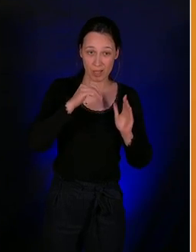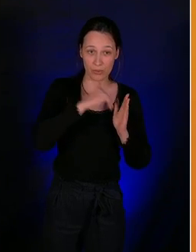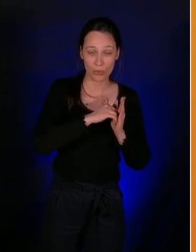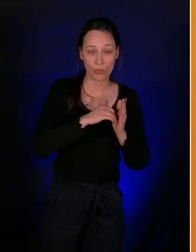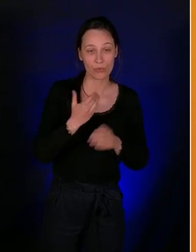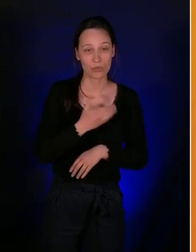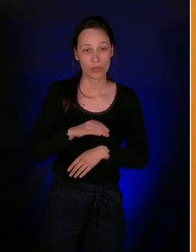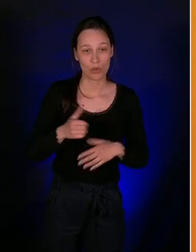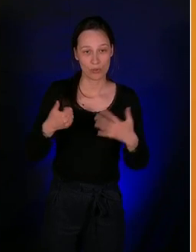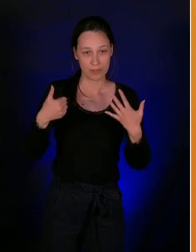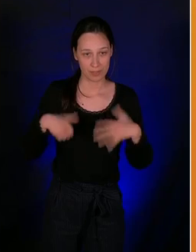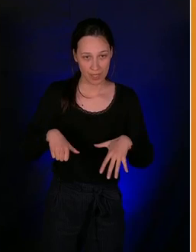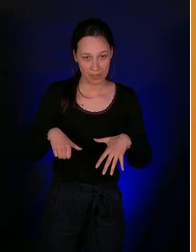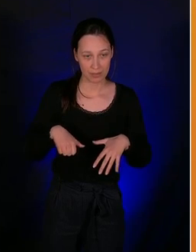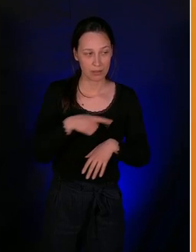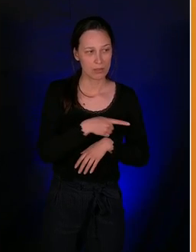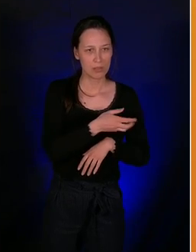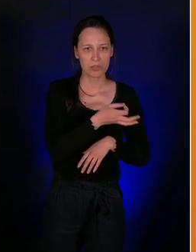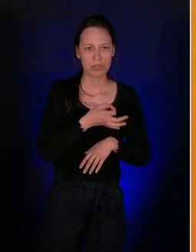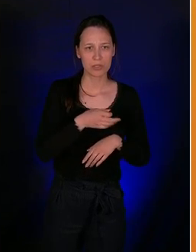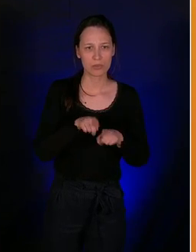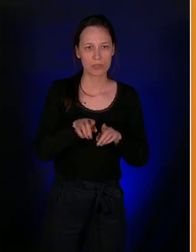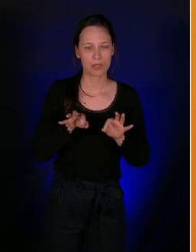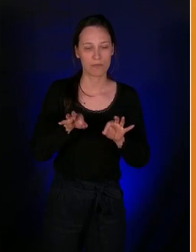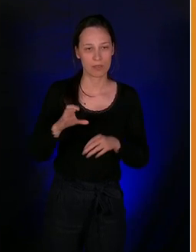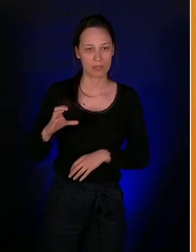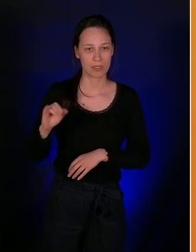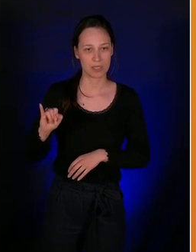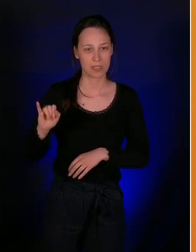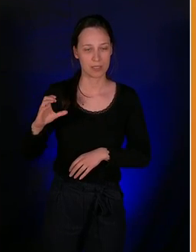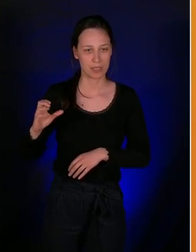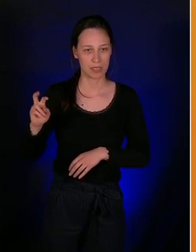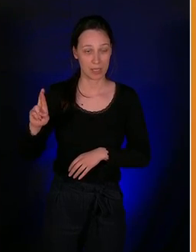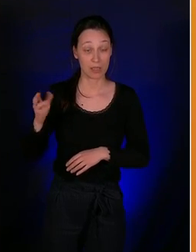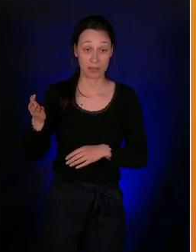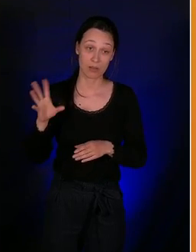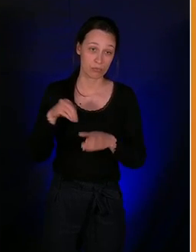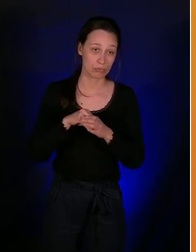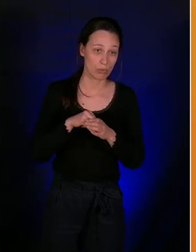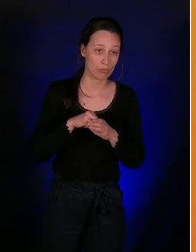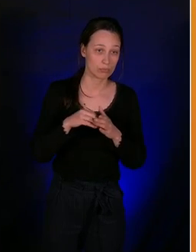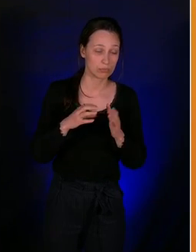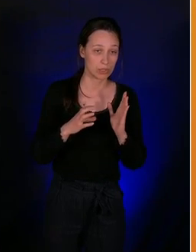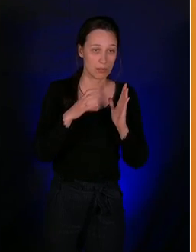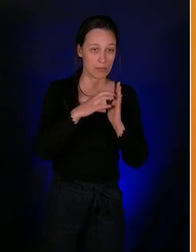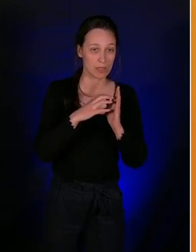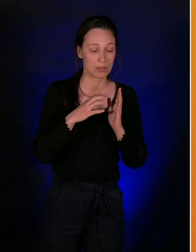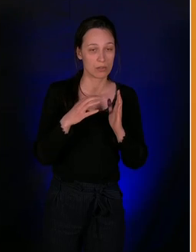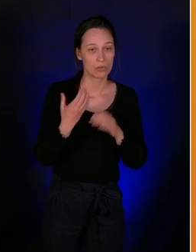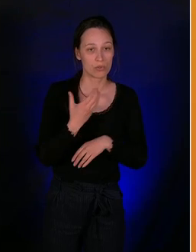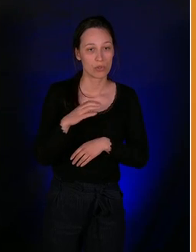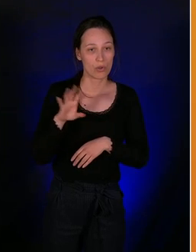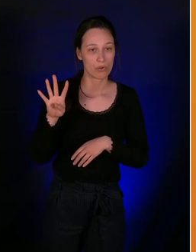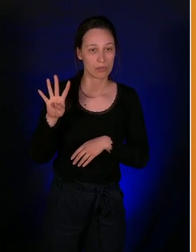le CICR. Ça, c'est le chapitre 140. Donc avec ça, on pense couvrir pour une bonne